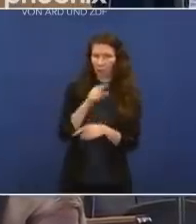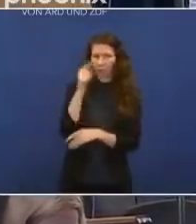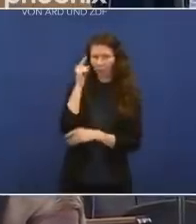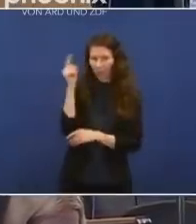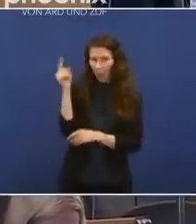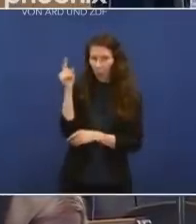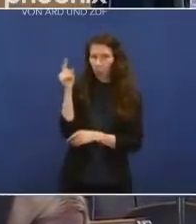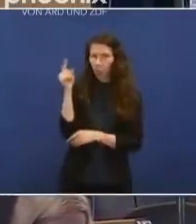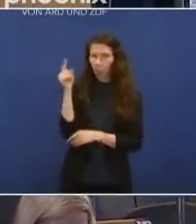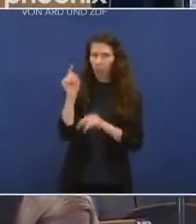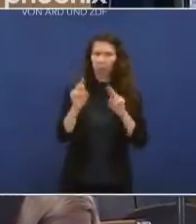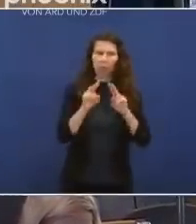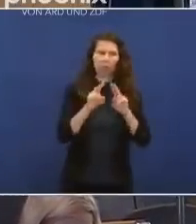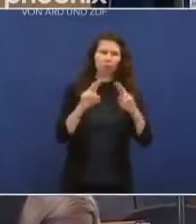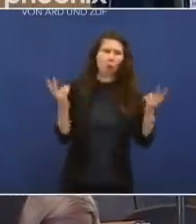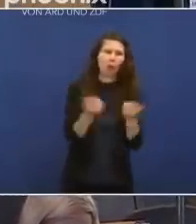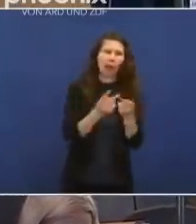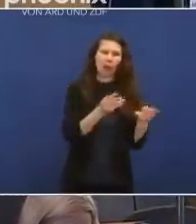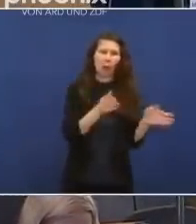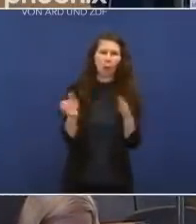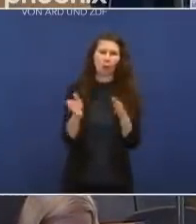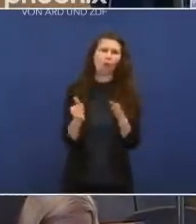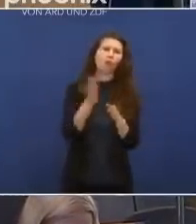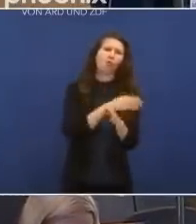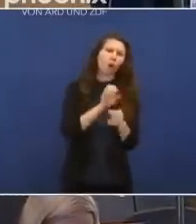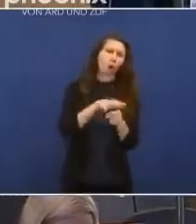sich unterscheidet von der globalen Ordnung vor Corona? Danke.